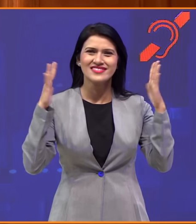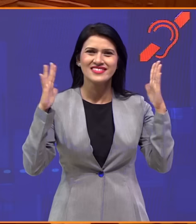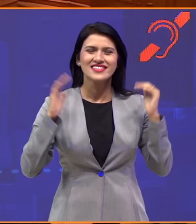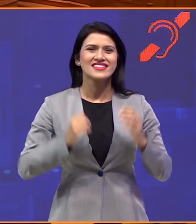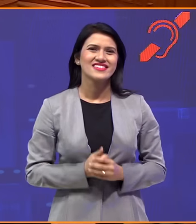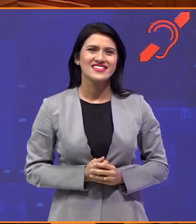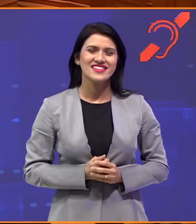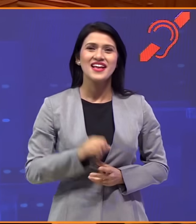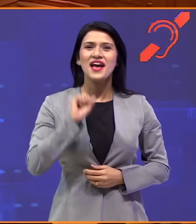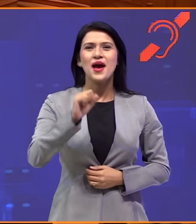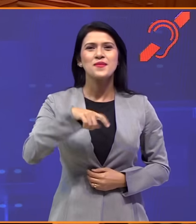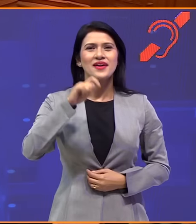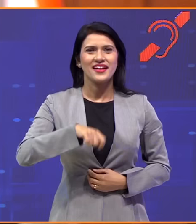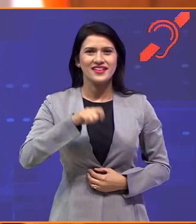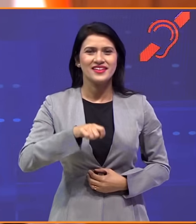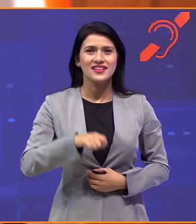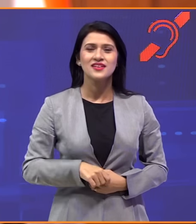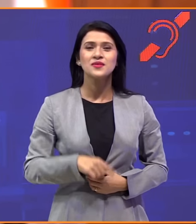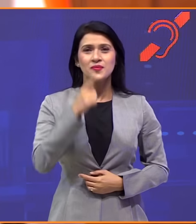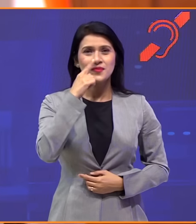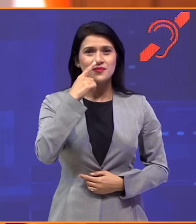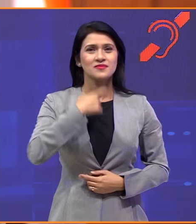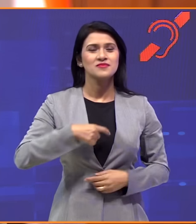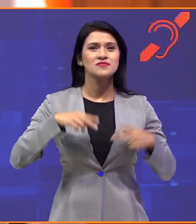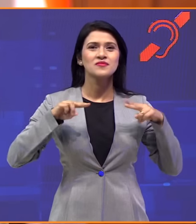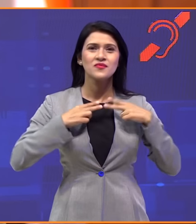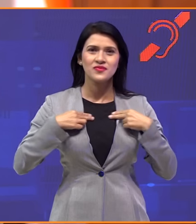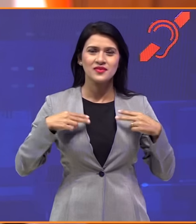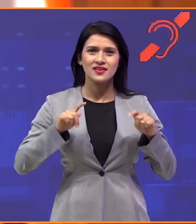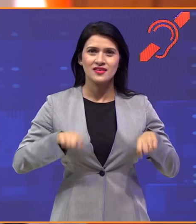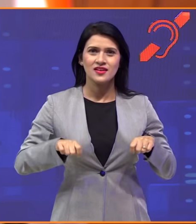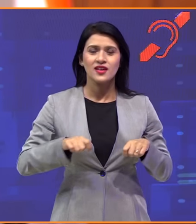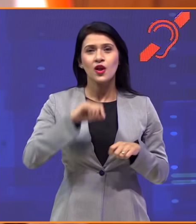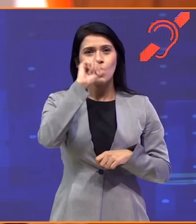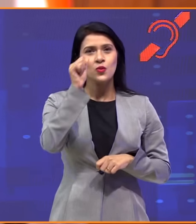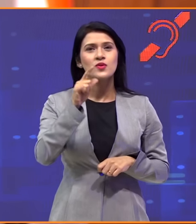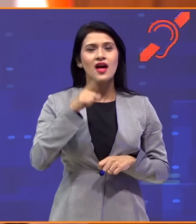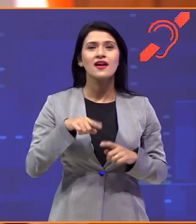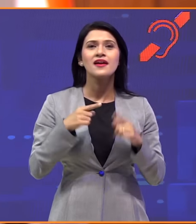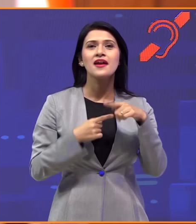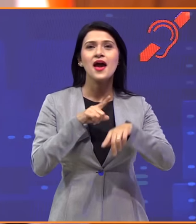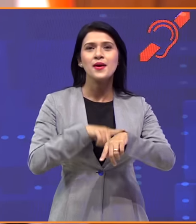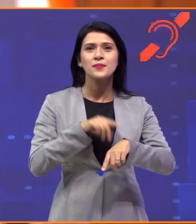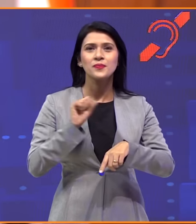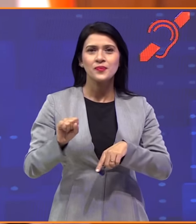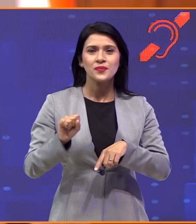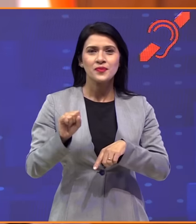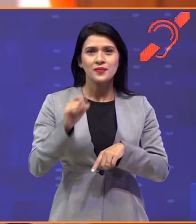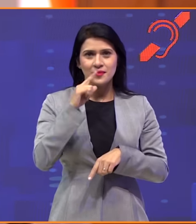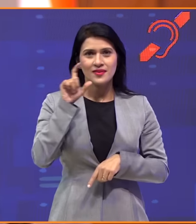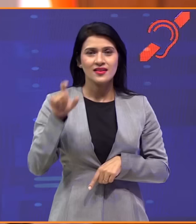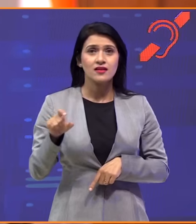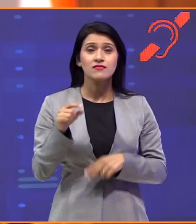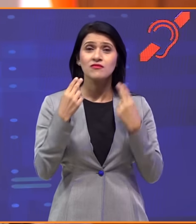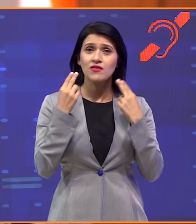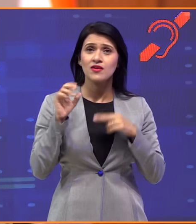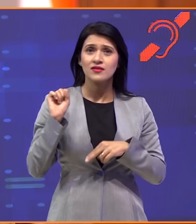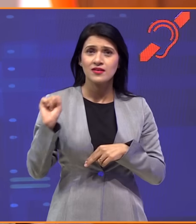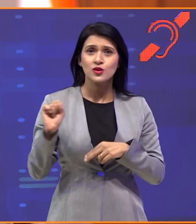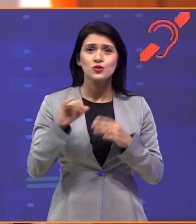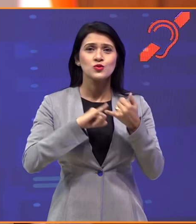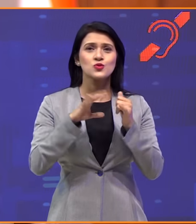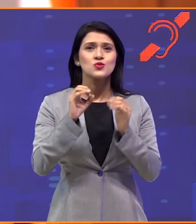और आपकी अदालत में आज हमारी जज है हिंदुस्तान टाइम्स की चीफ मैनेजिंग ग्रुटर एंटरटेनमेंट